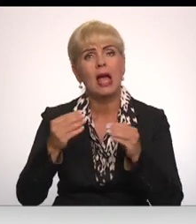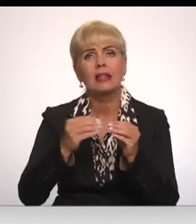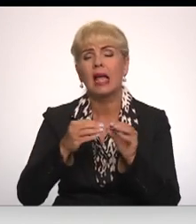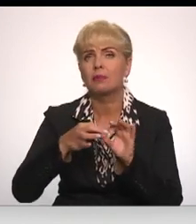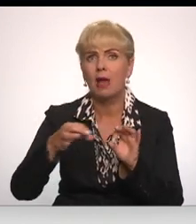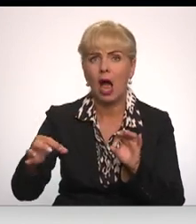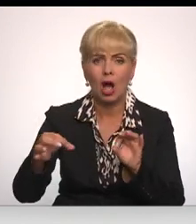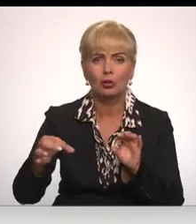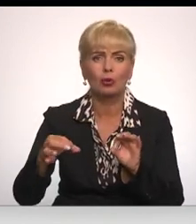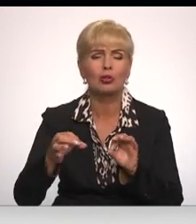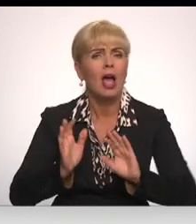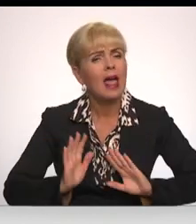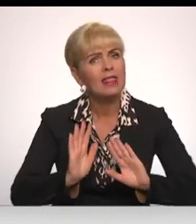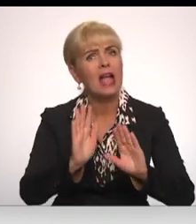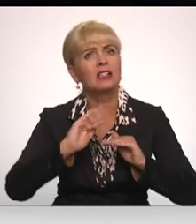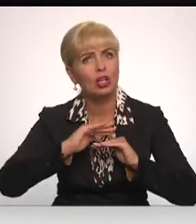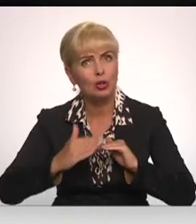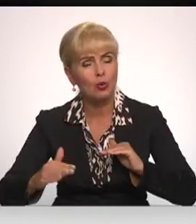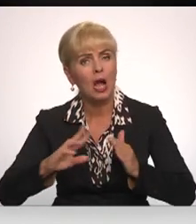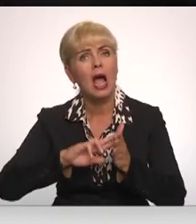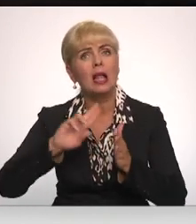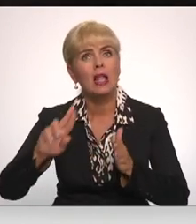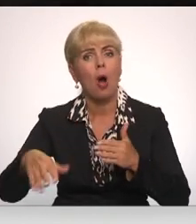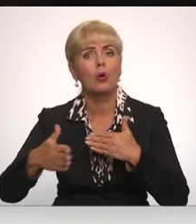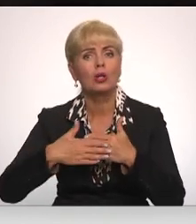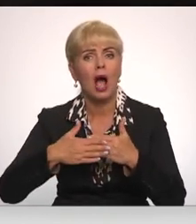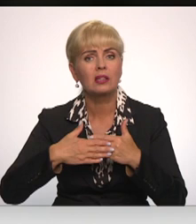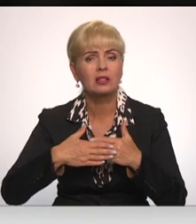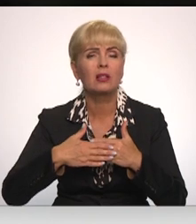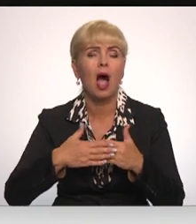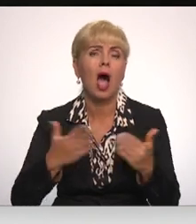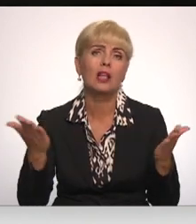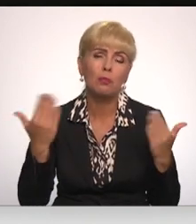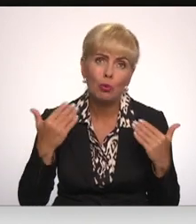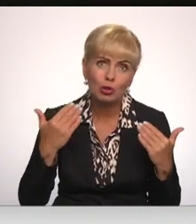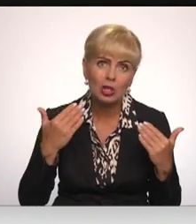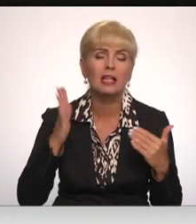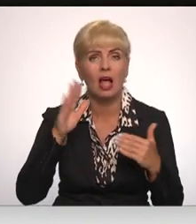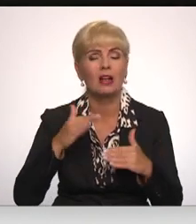un nedzīt to atpakaļ jūrā, bet ļaut tam krastā atgūt spēkus tālākajiem ceļiem.